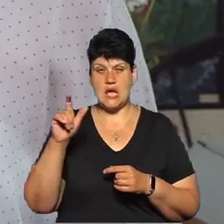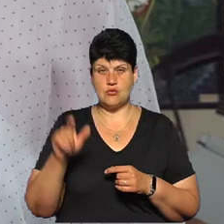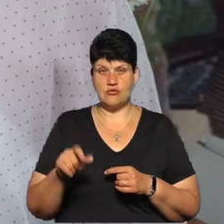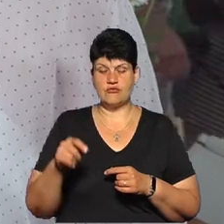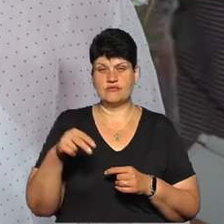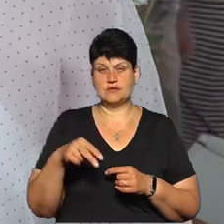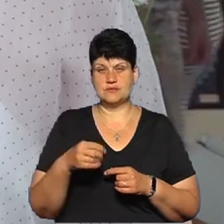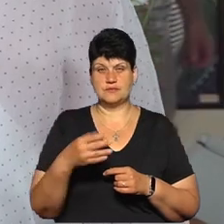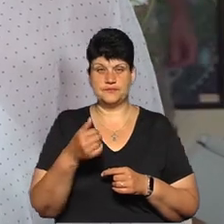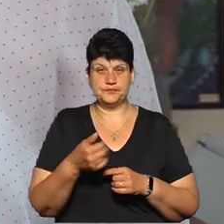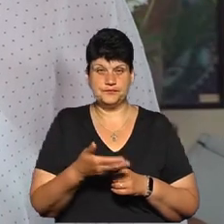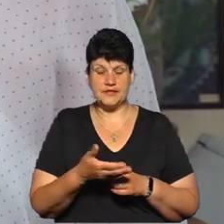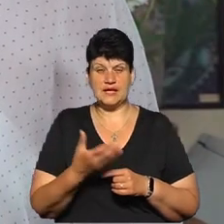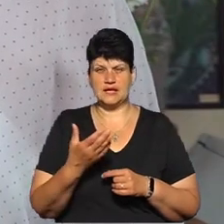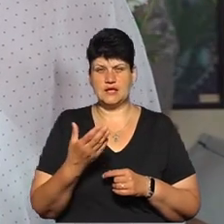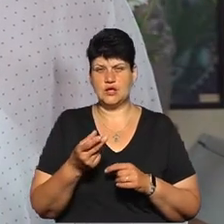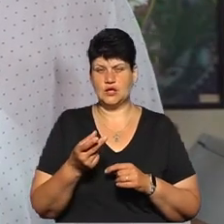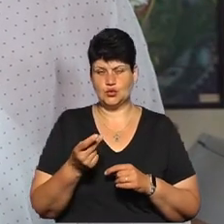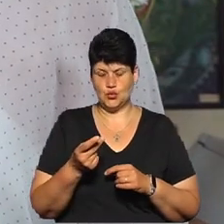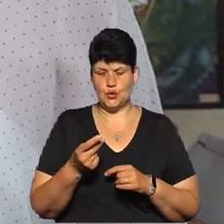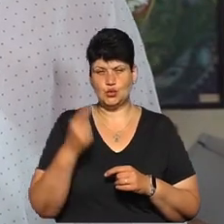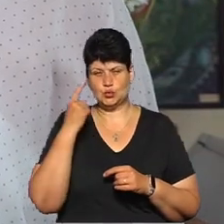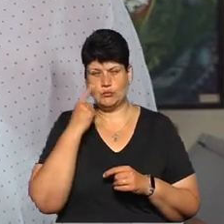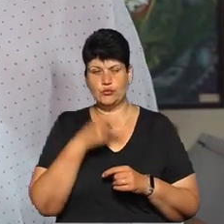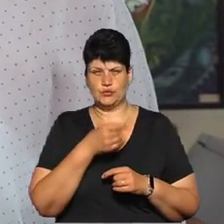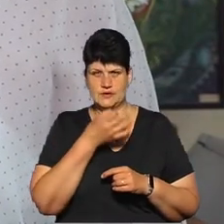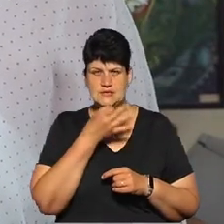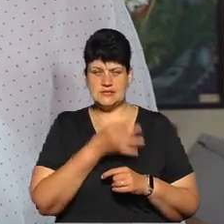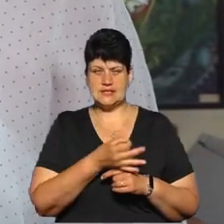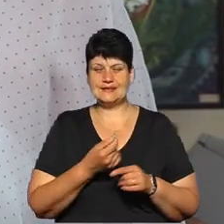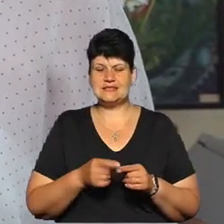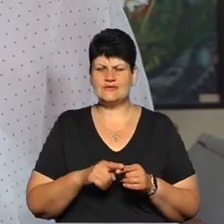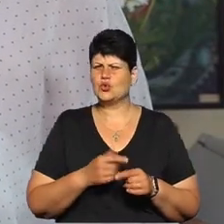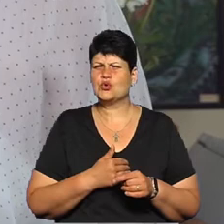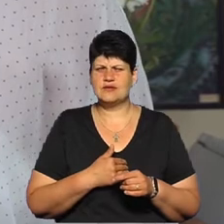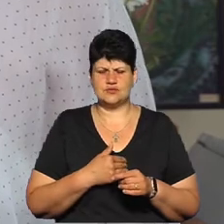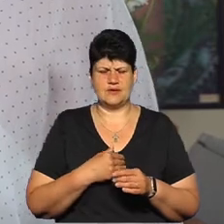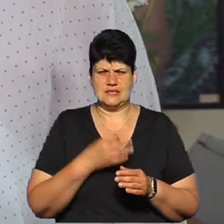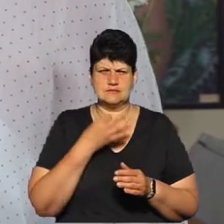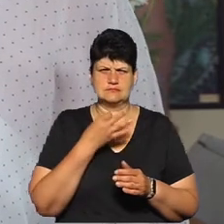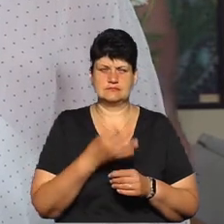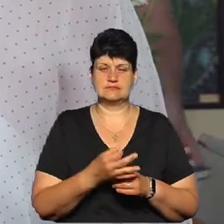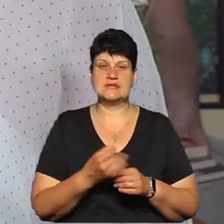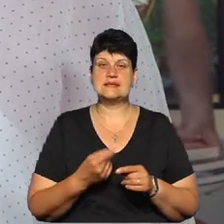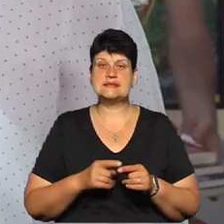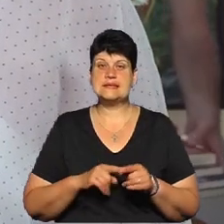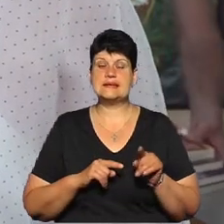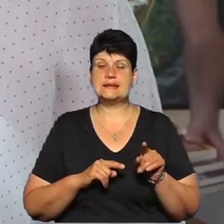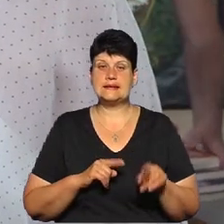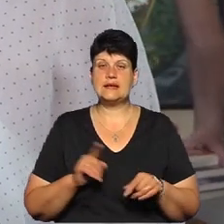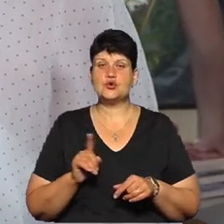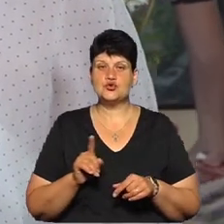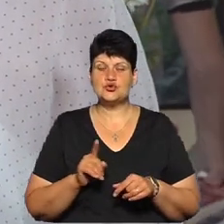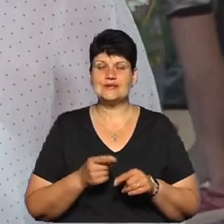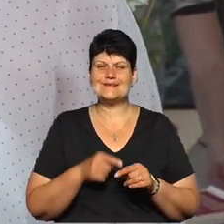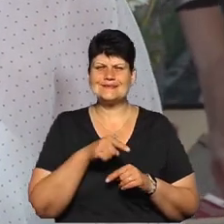по-друге, його думка, яку я хотіла донести в романі, і яку він дуже хотів, щоб я це зробила, це те, що цих